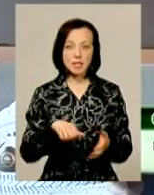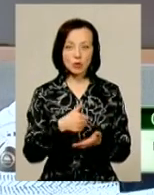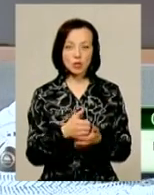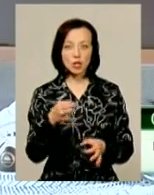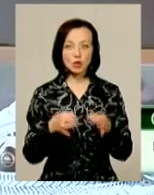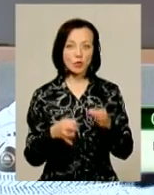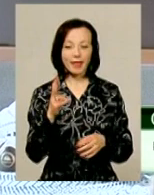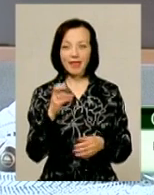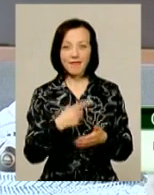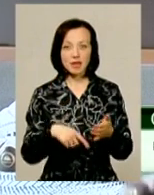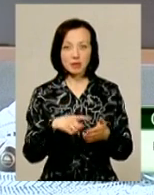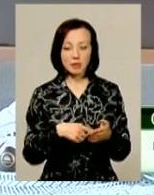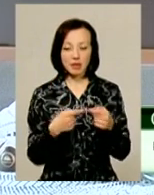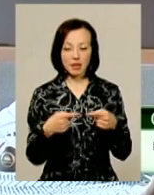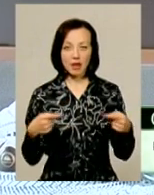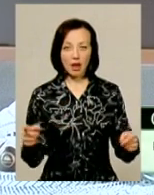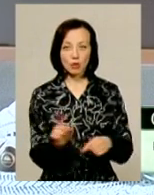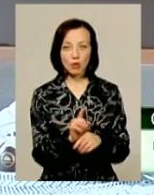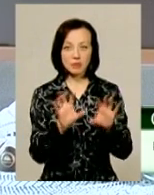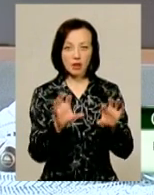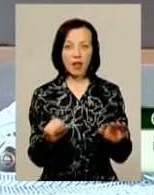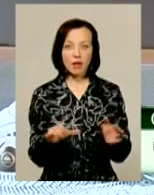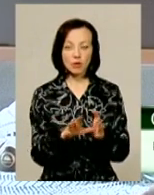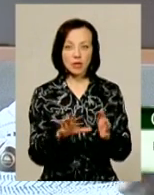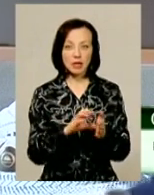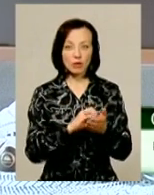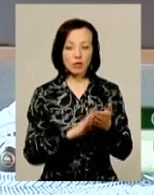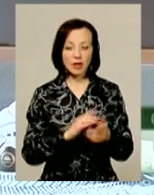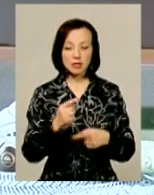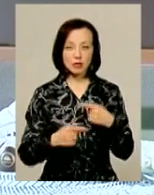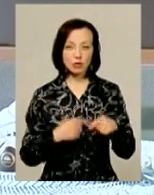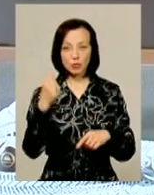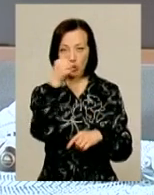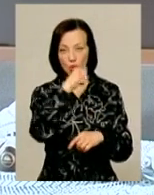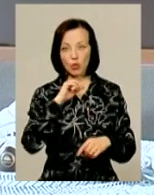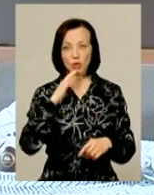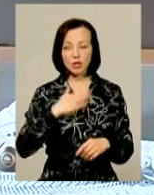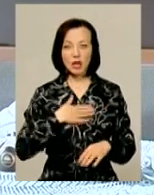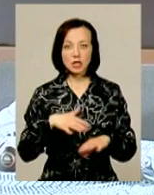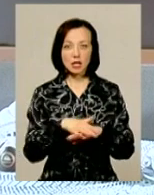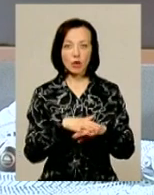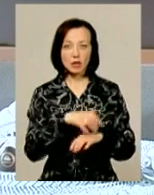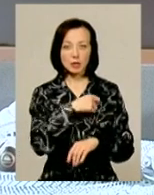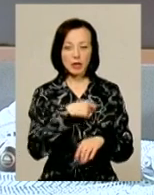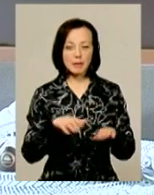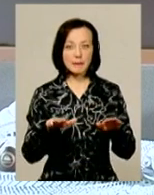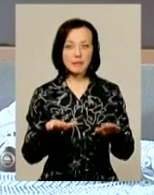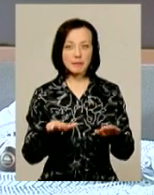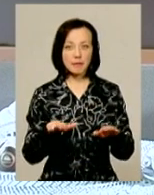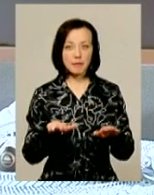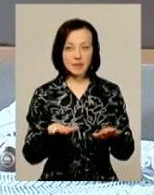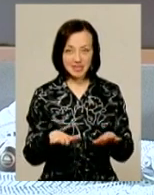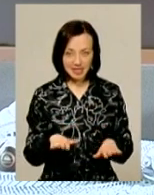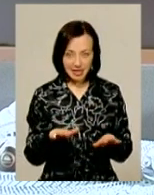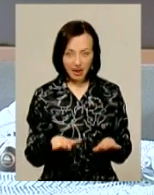ряд норм законів про електронне декларування, вже з наступного року наші народні обранці місцеві також будуть